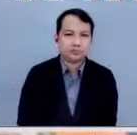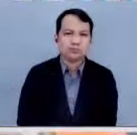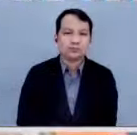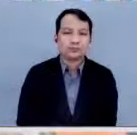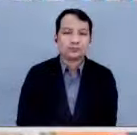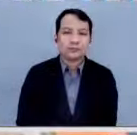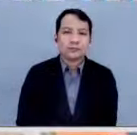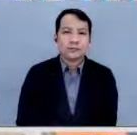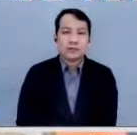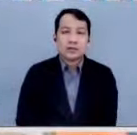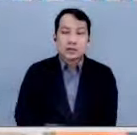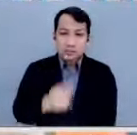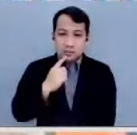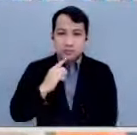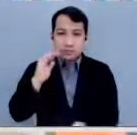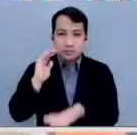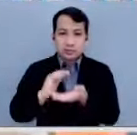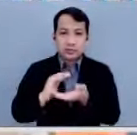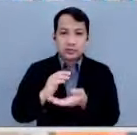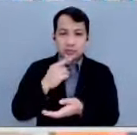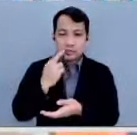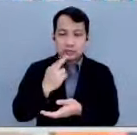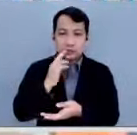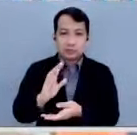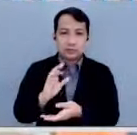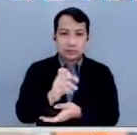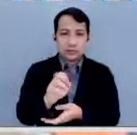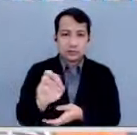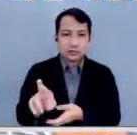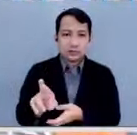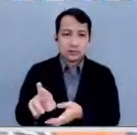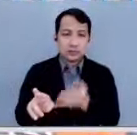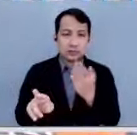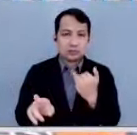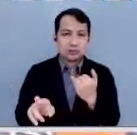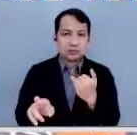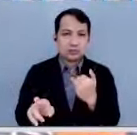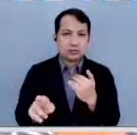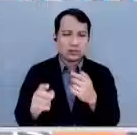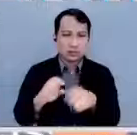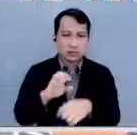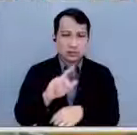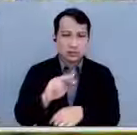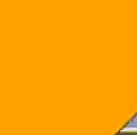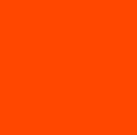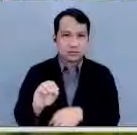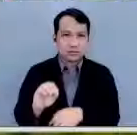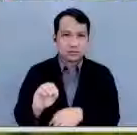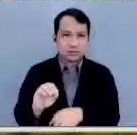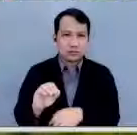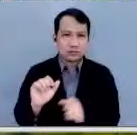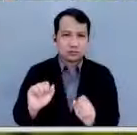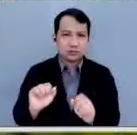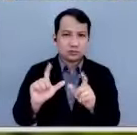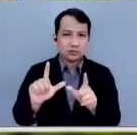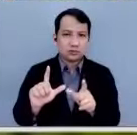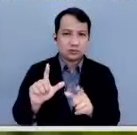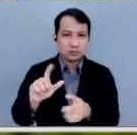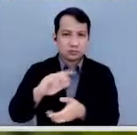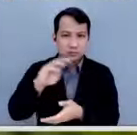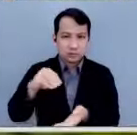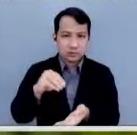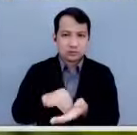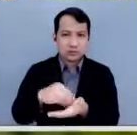bumaba na ang presyo ng bigas sa ilang pamilihan sa Metro Manila sa kabila ng epekto ng El Nino. Live mula sa Mandaluyong, nasa